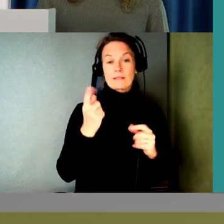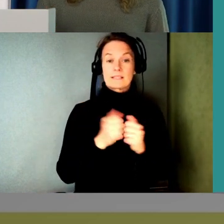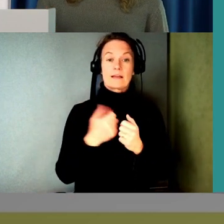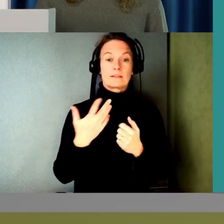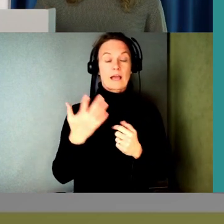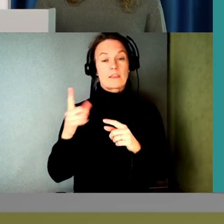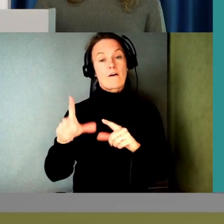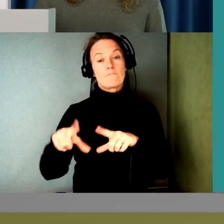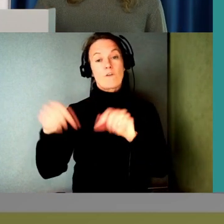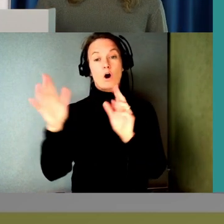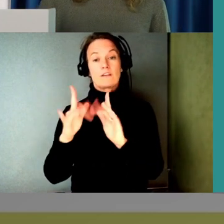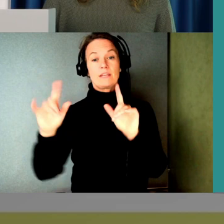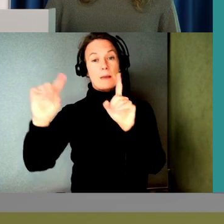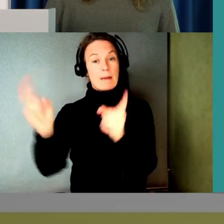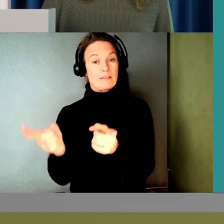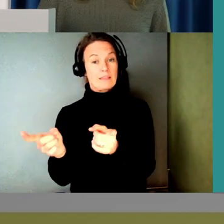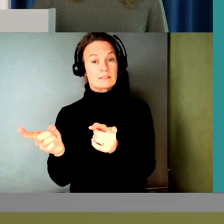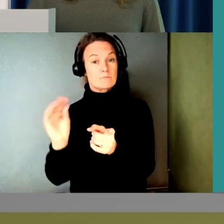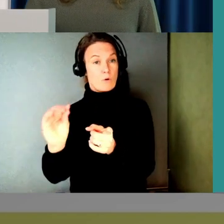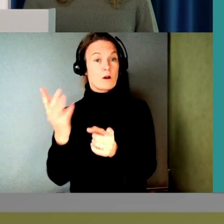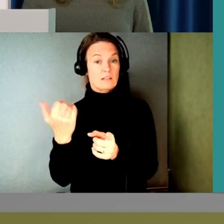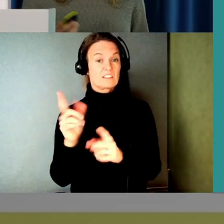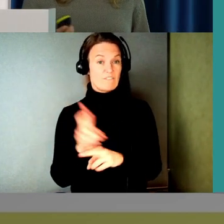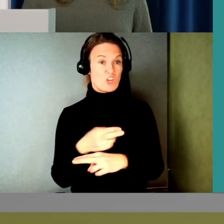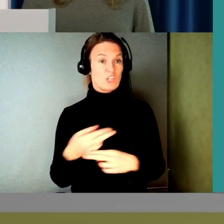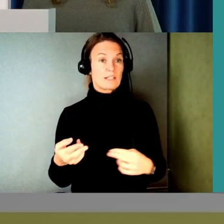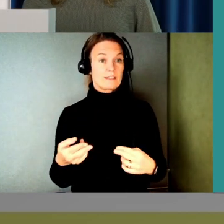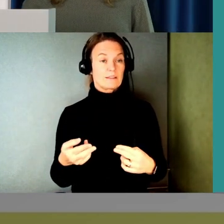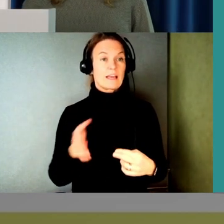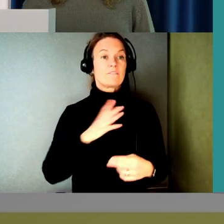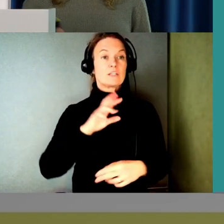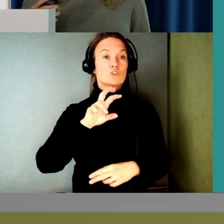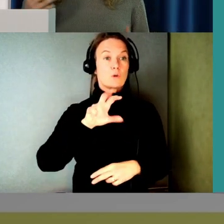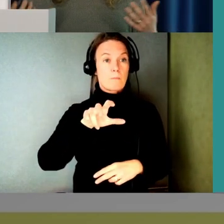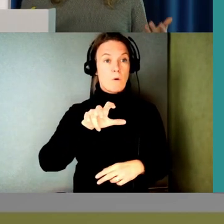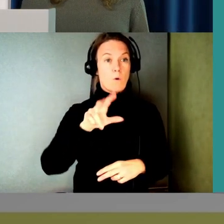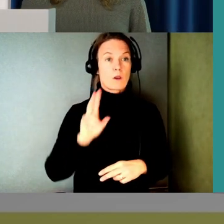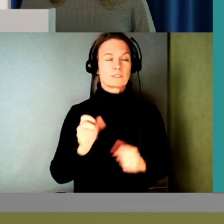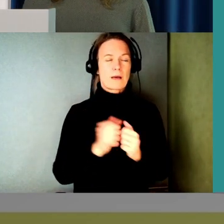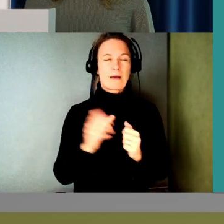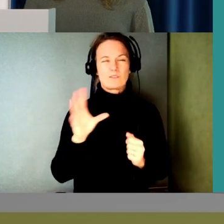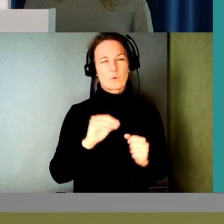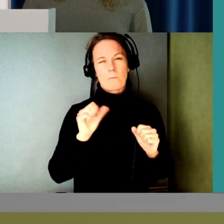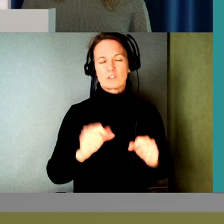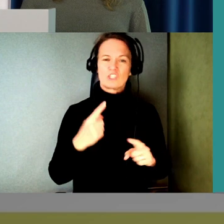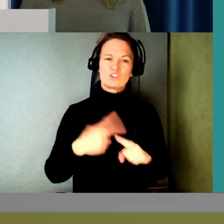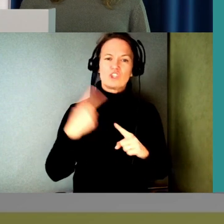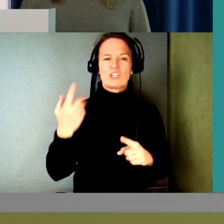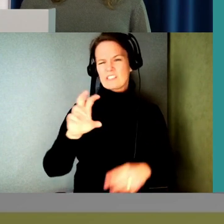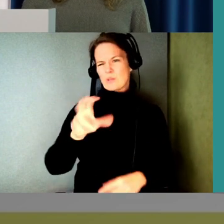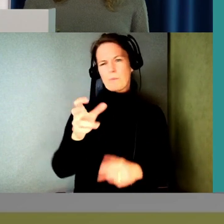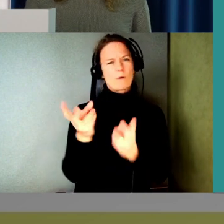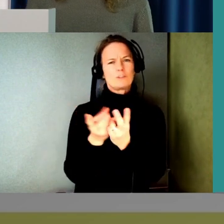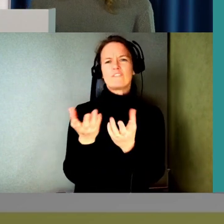ledtext eh ser jag är ganska vanligt Det finns också symboler att använda Men då måste det framgå någonstans också vad den symbolen